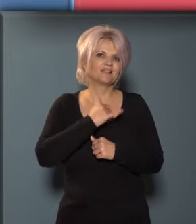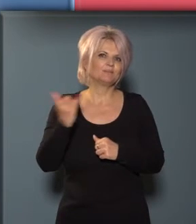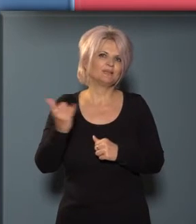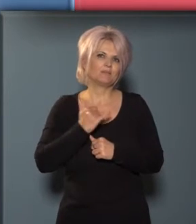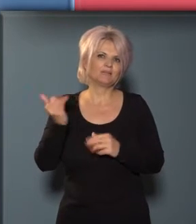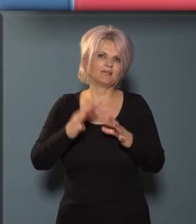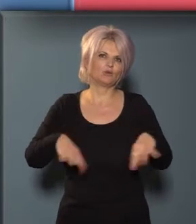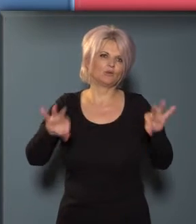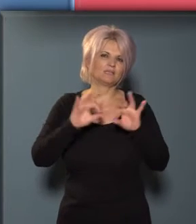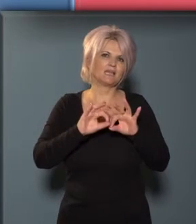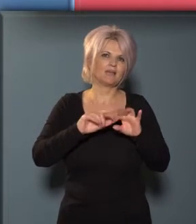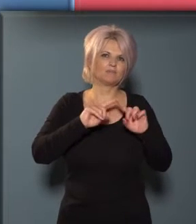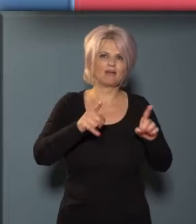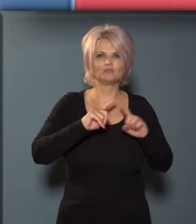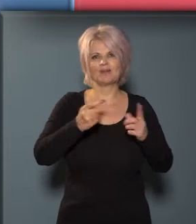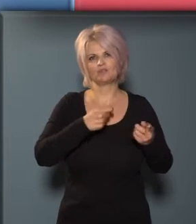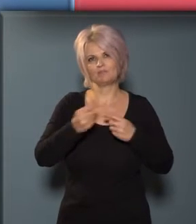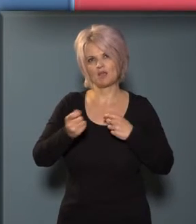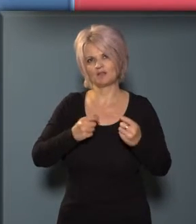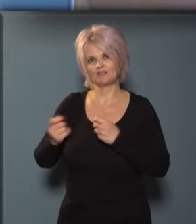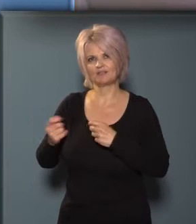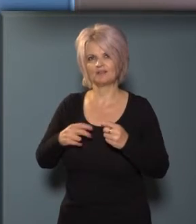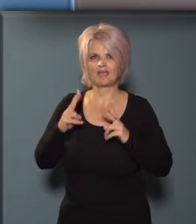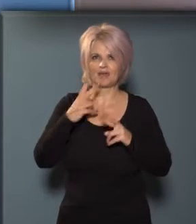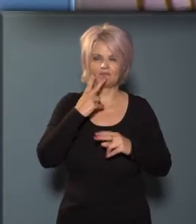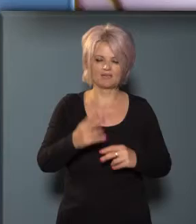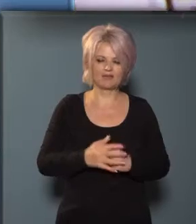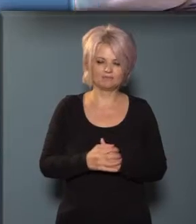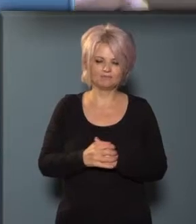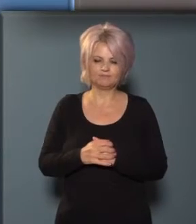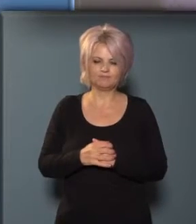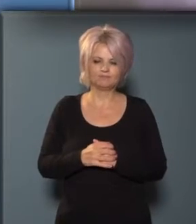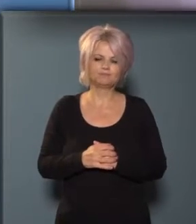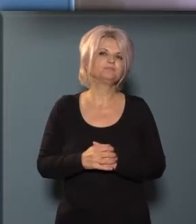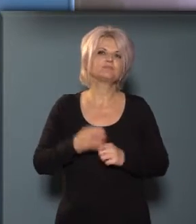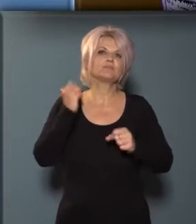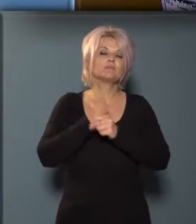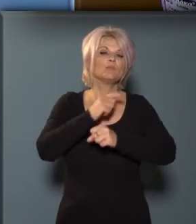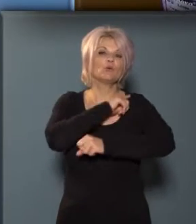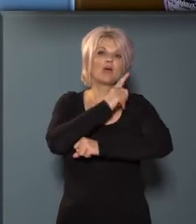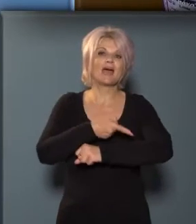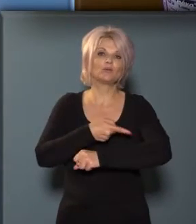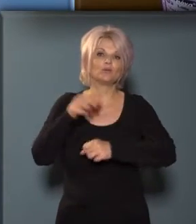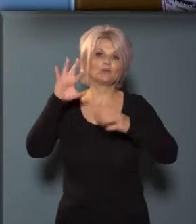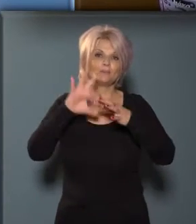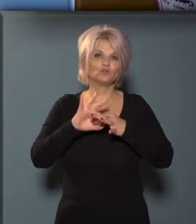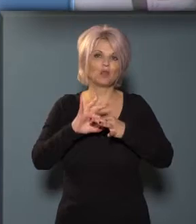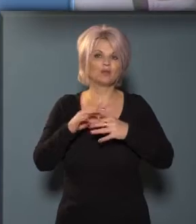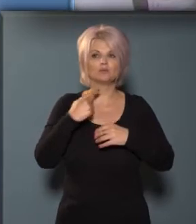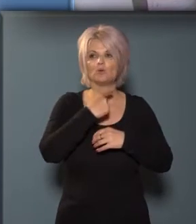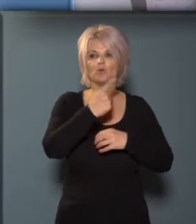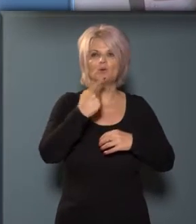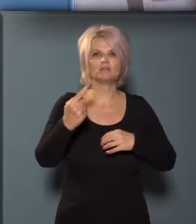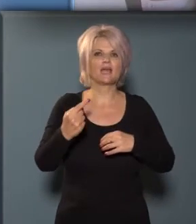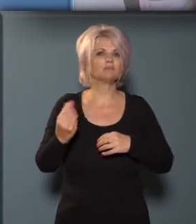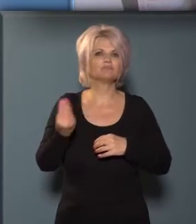egyes ország egy kis külön kis piac, amire külön oda kell figyelni. A munkaerőt tekintve önöknél